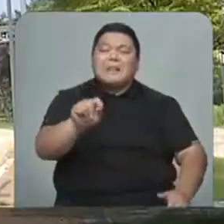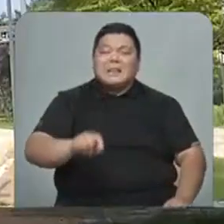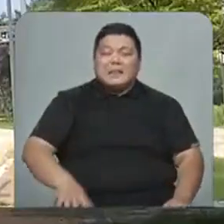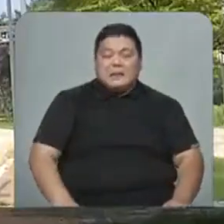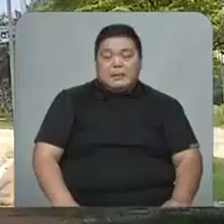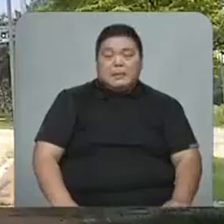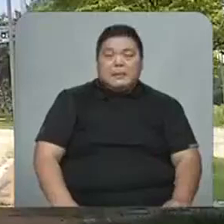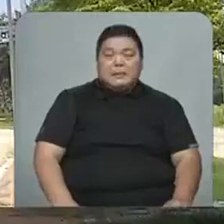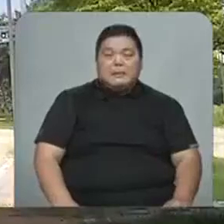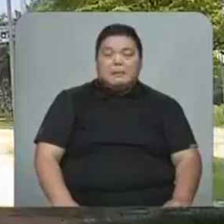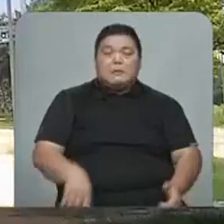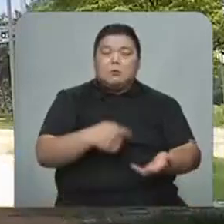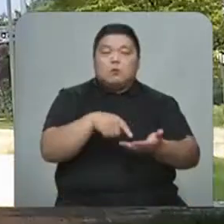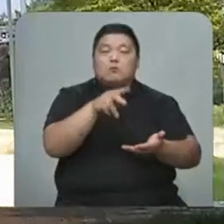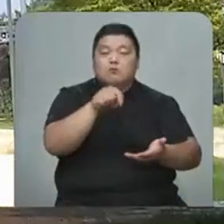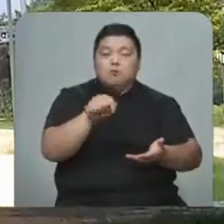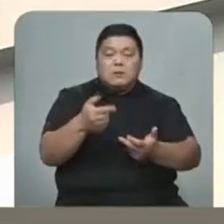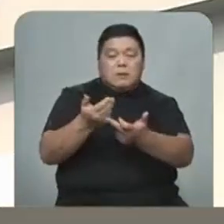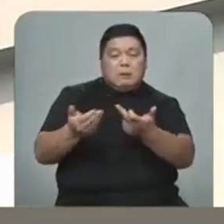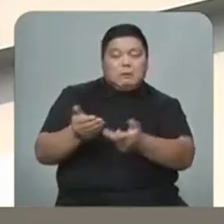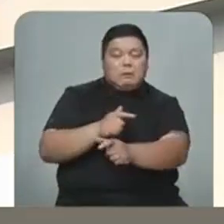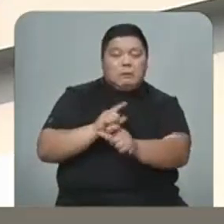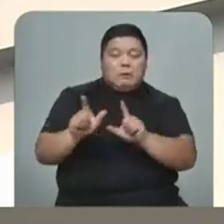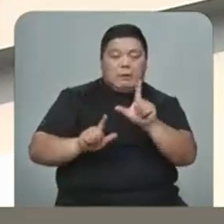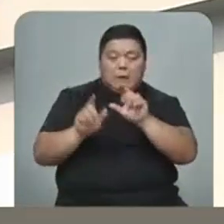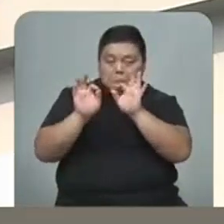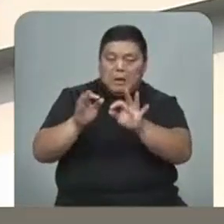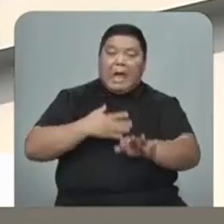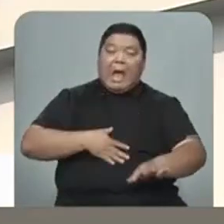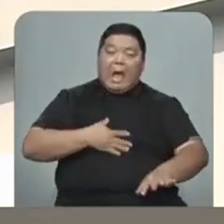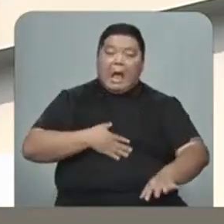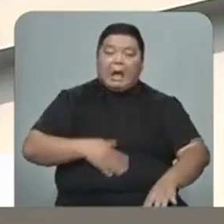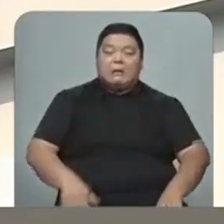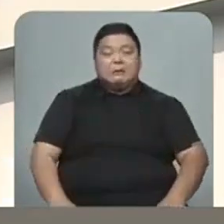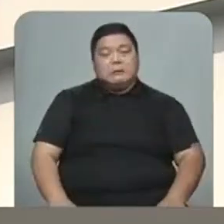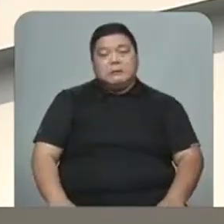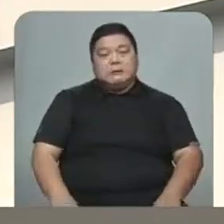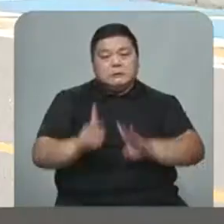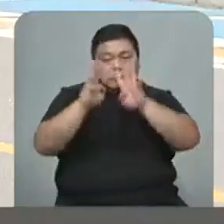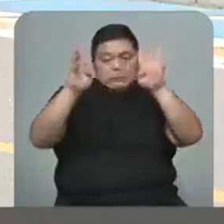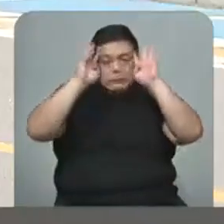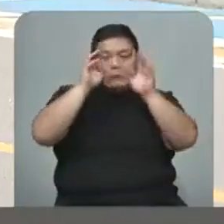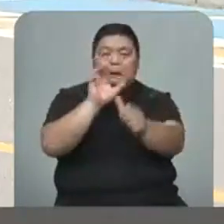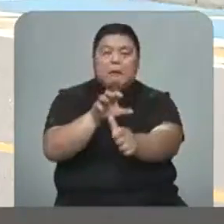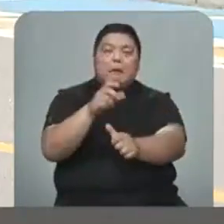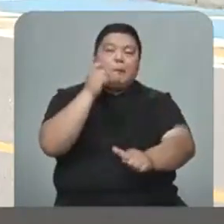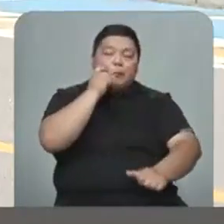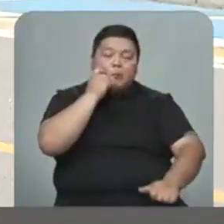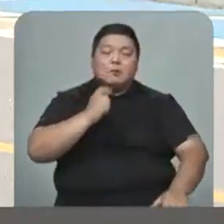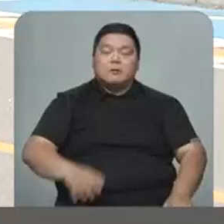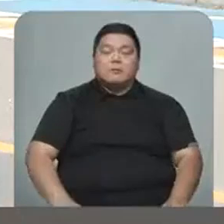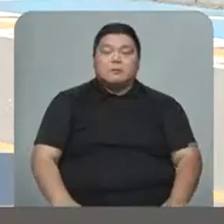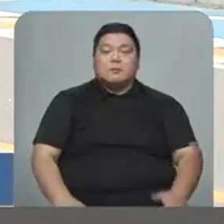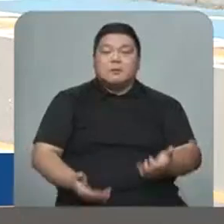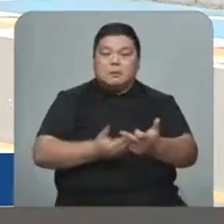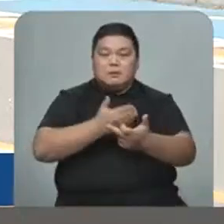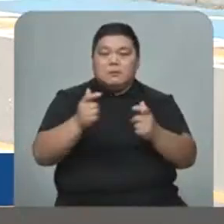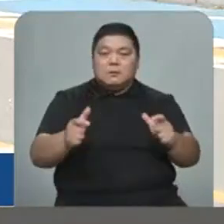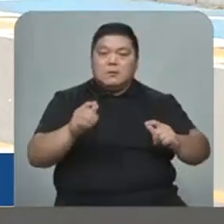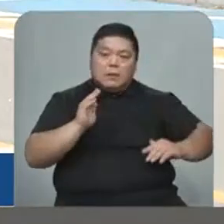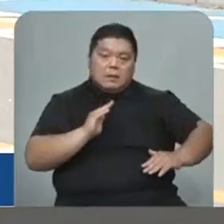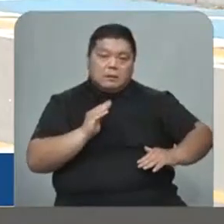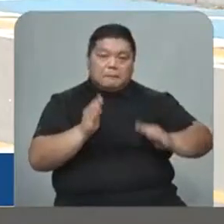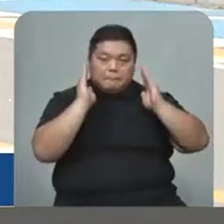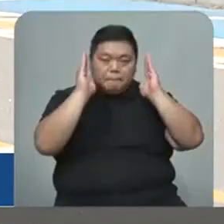교육부도 강원도의 교육 여을 알고 있어 대만을 탓할 순 없다는 입장입니다 이문에 강생 의 학력